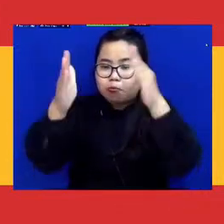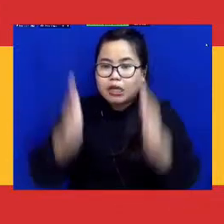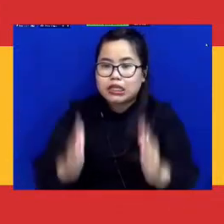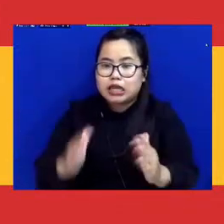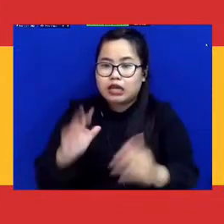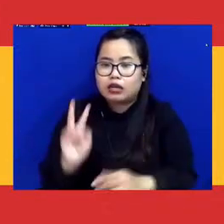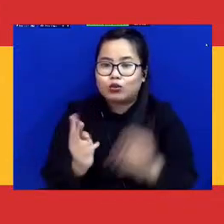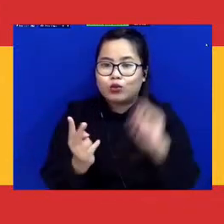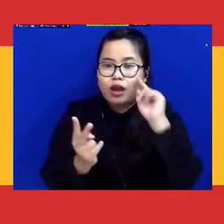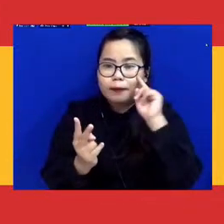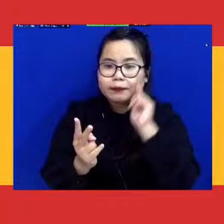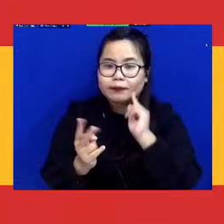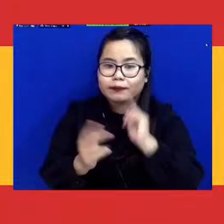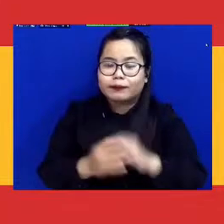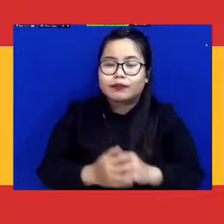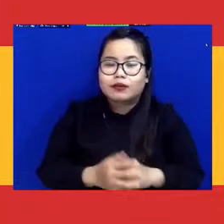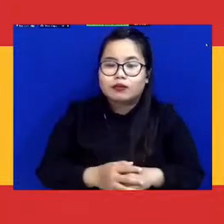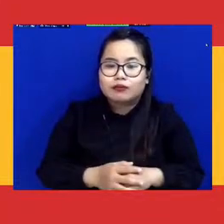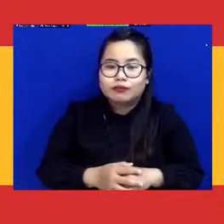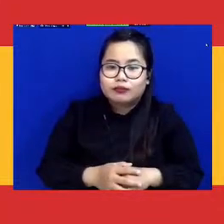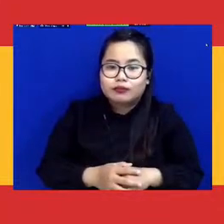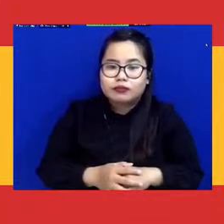Jadi